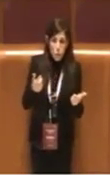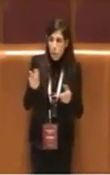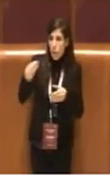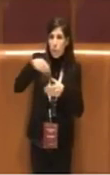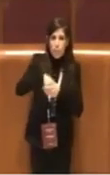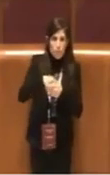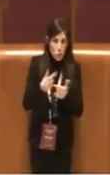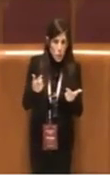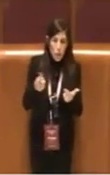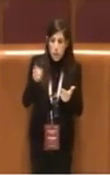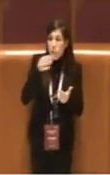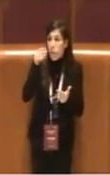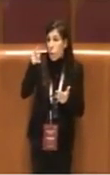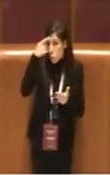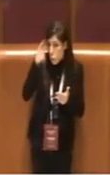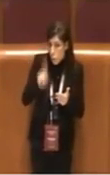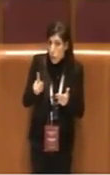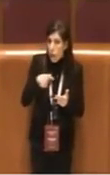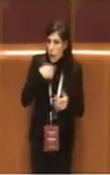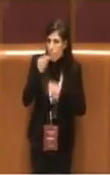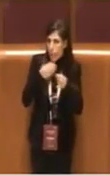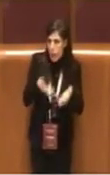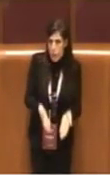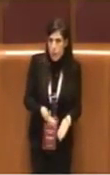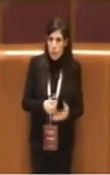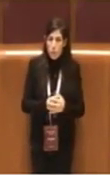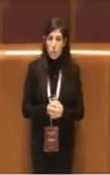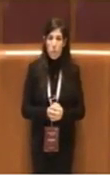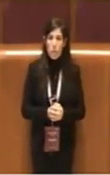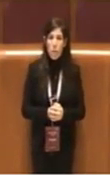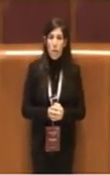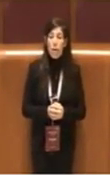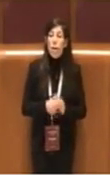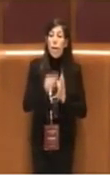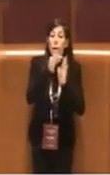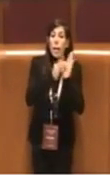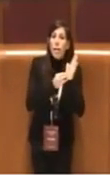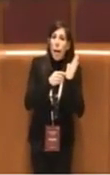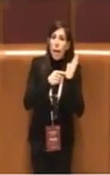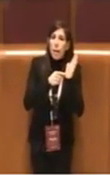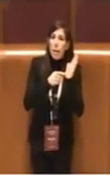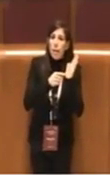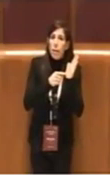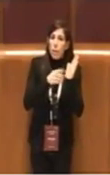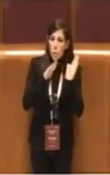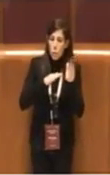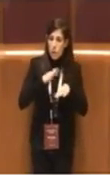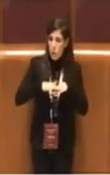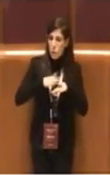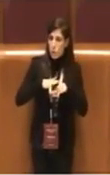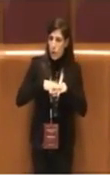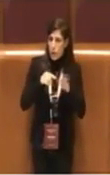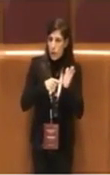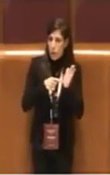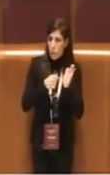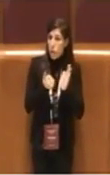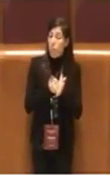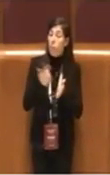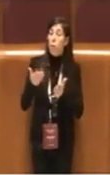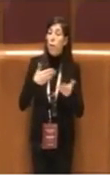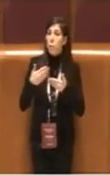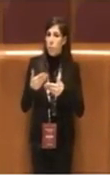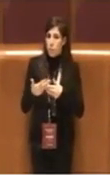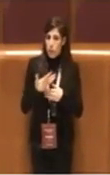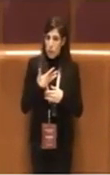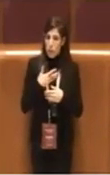stato informato correttamente, che sui criteri che devono essere utilizzati sulle priorità, era presente anche